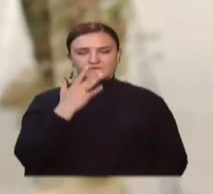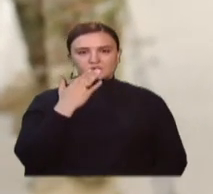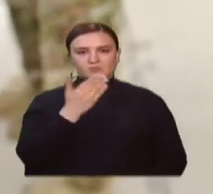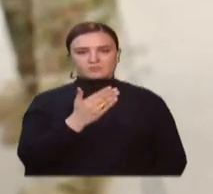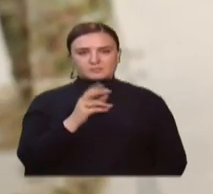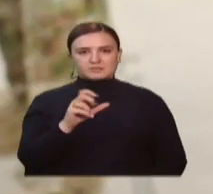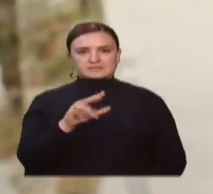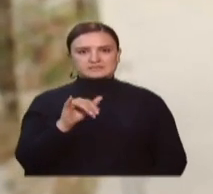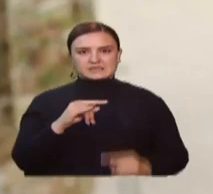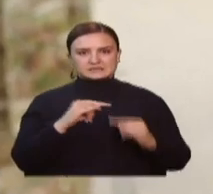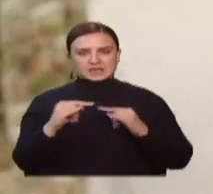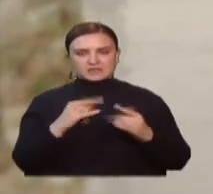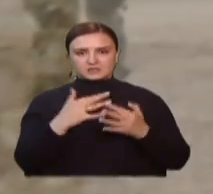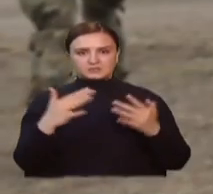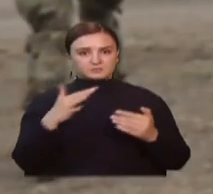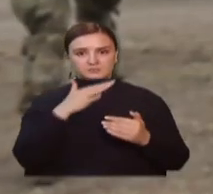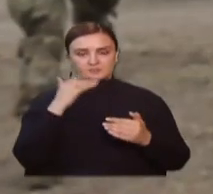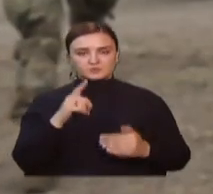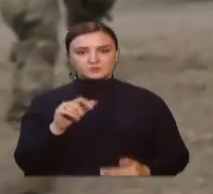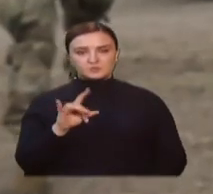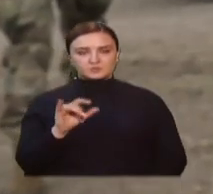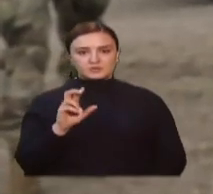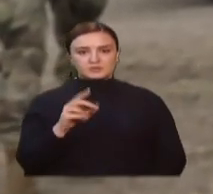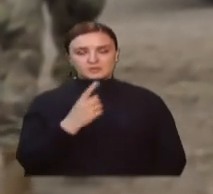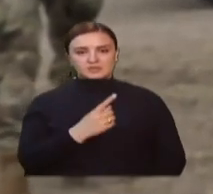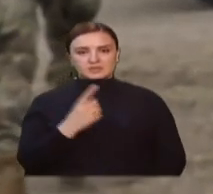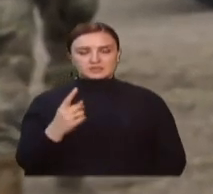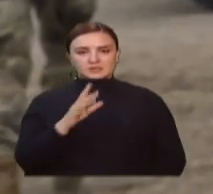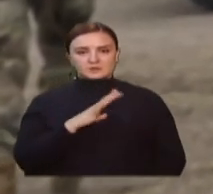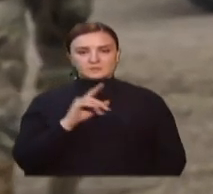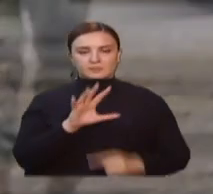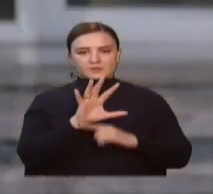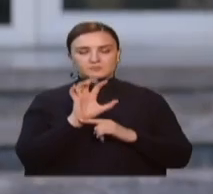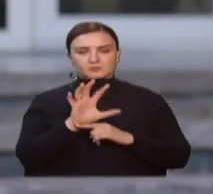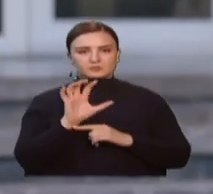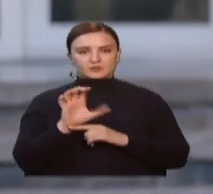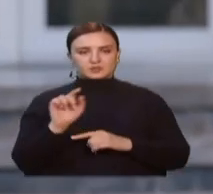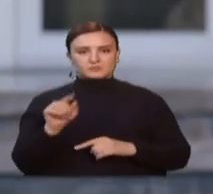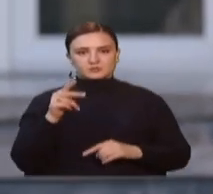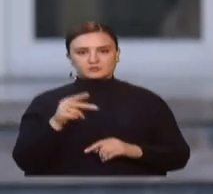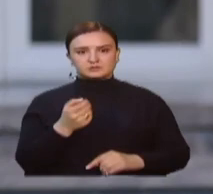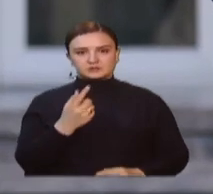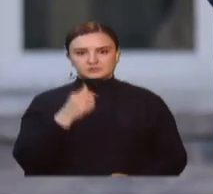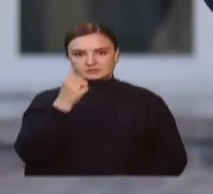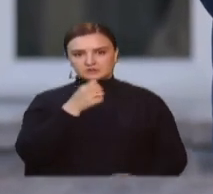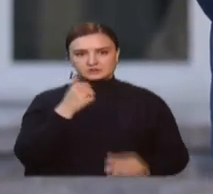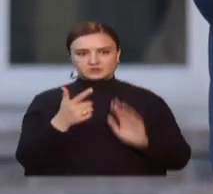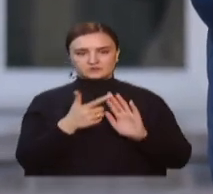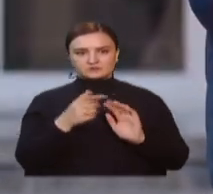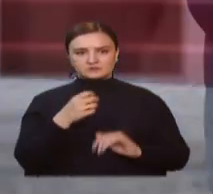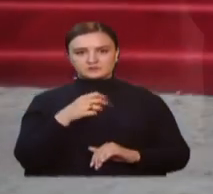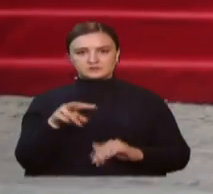მოვლენები, ბესლანის ტერაქტი და სხვა მრავალი. ზურაბ ქურციკიძე ერთ-ერთი იყო იმ ფოტოგრაფებიდან, რომლებიც 2011 წლის 7